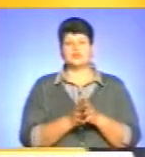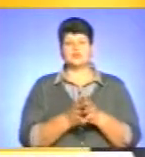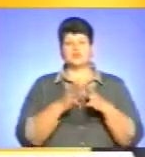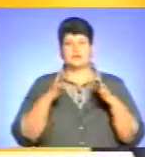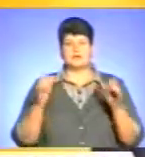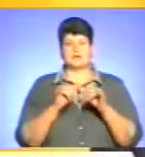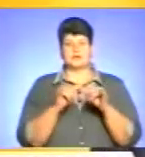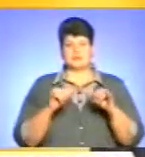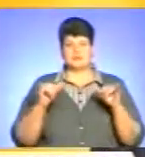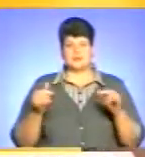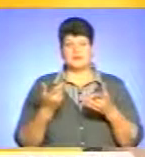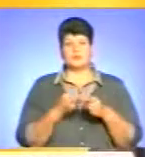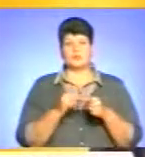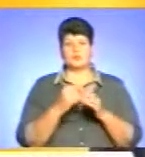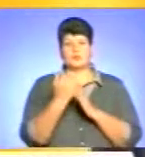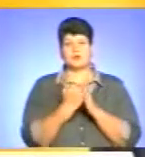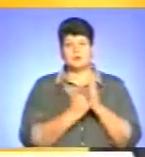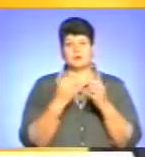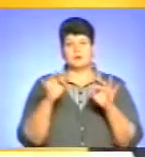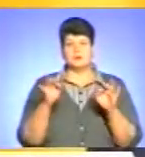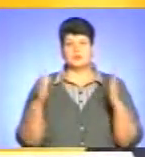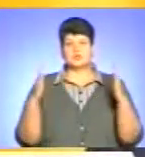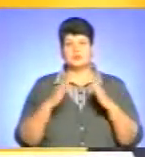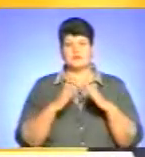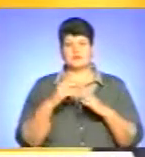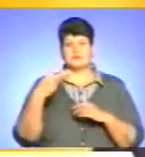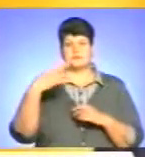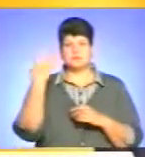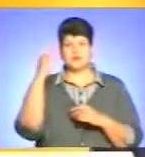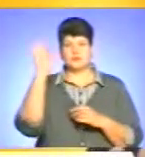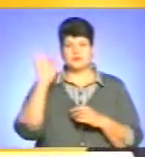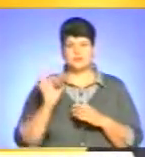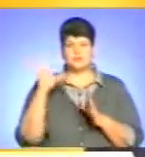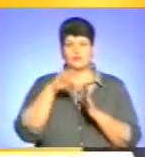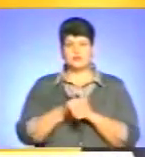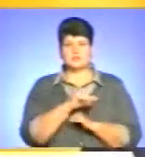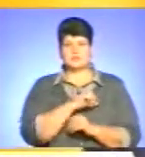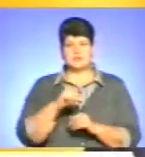програму «Доступне жилье». Там 25% вносить сам,